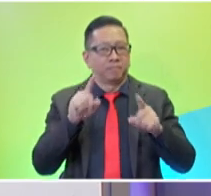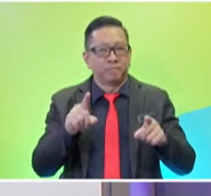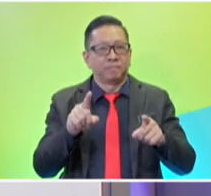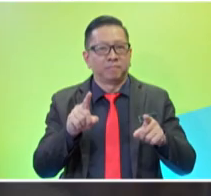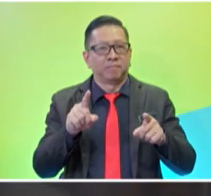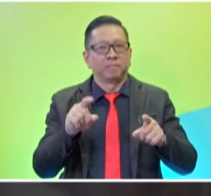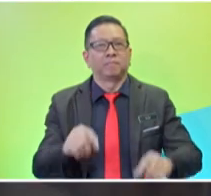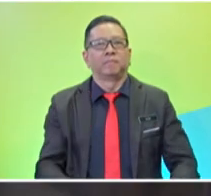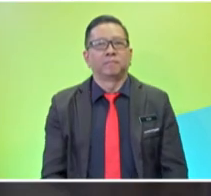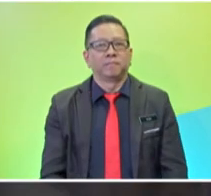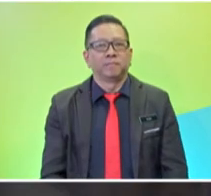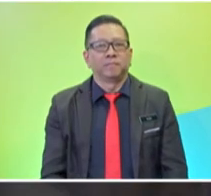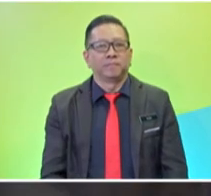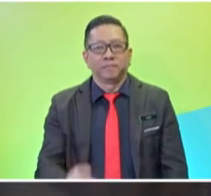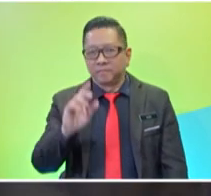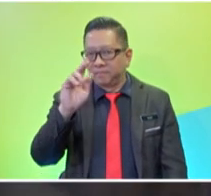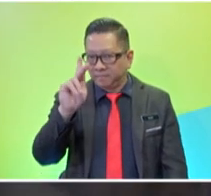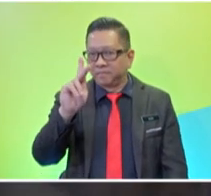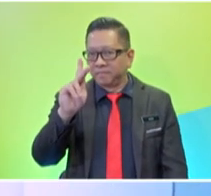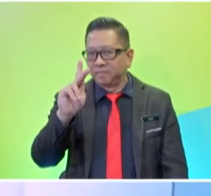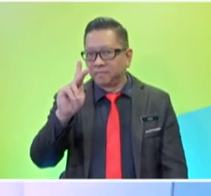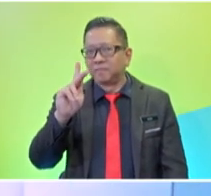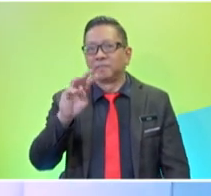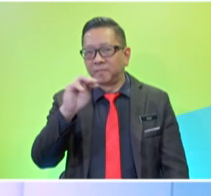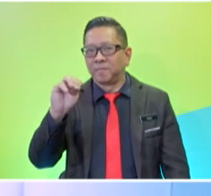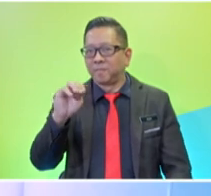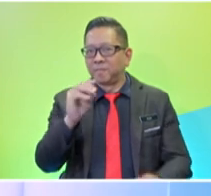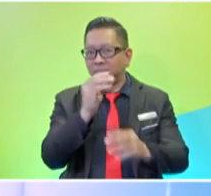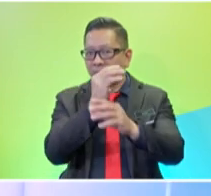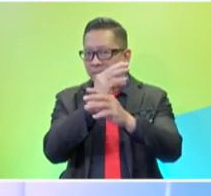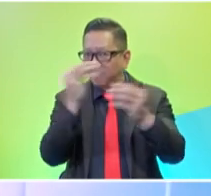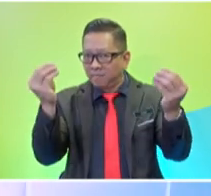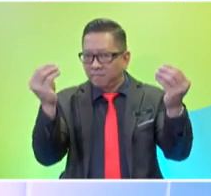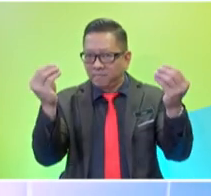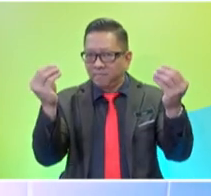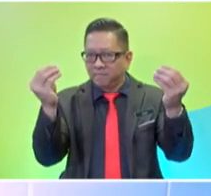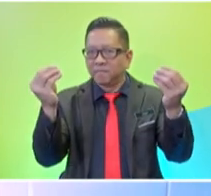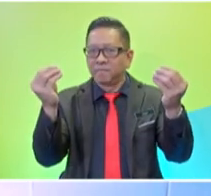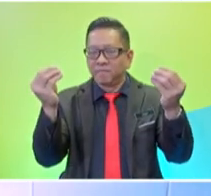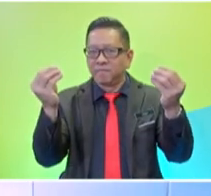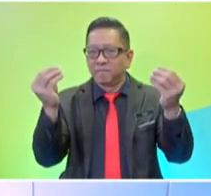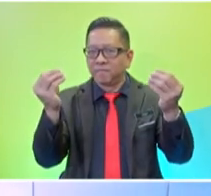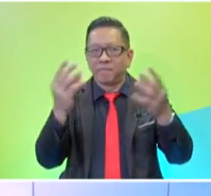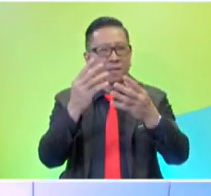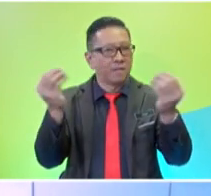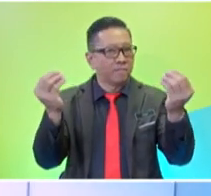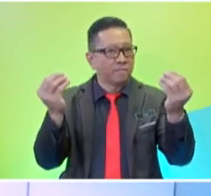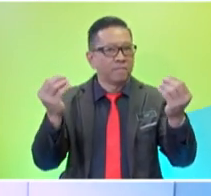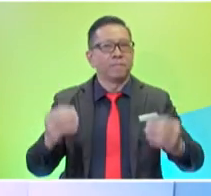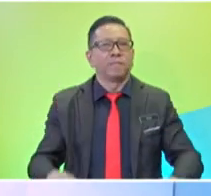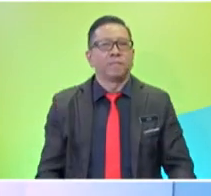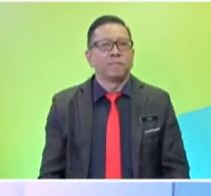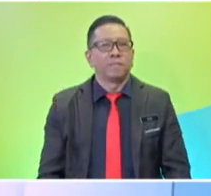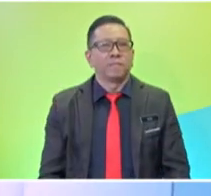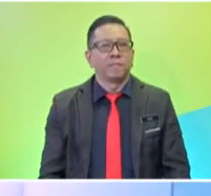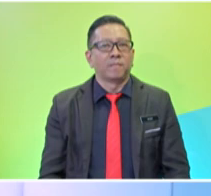pecahannya Oke kawan-kawan semua ya siap Dengan ucapan Anda tidak baik situasi situasi kedua kita